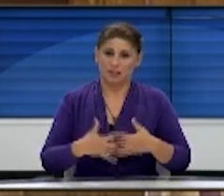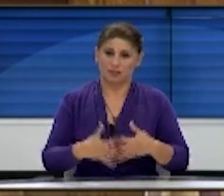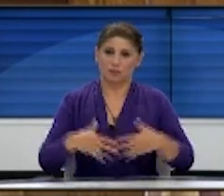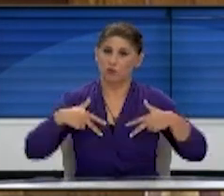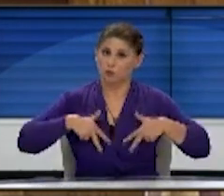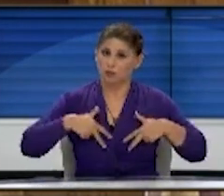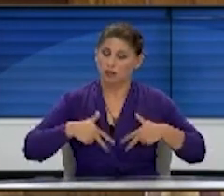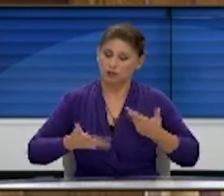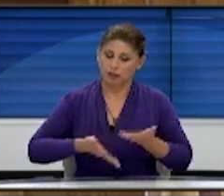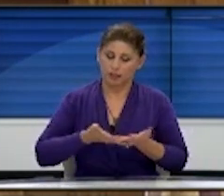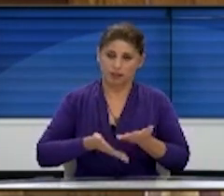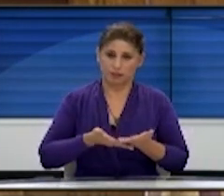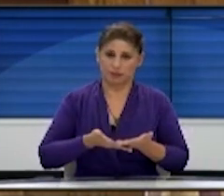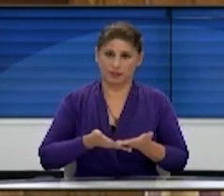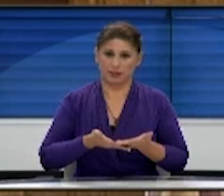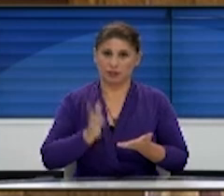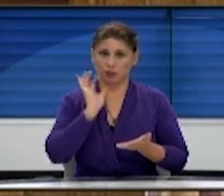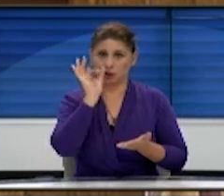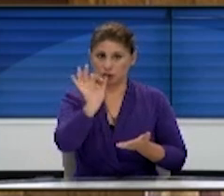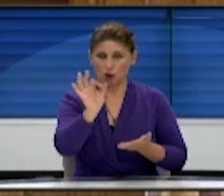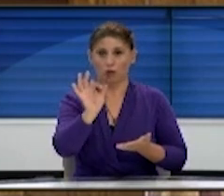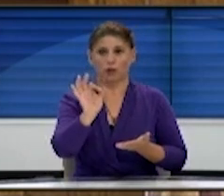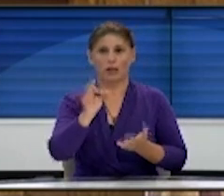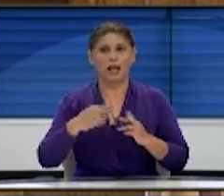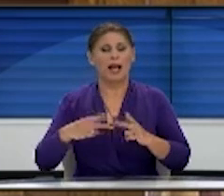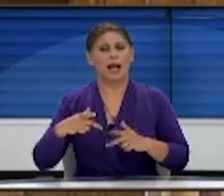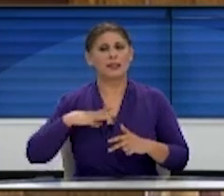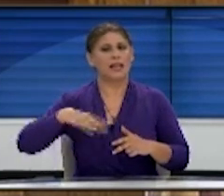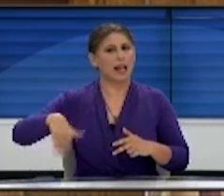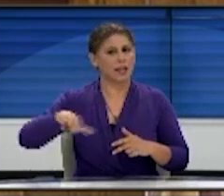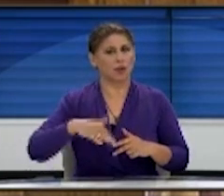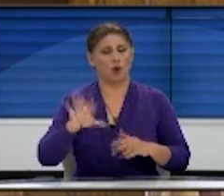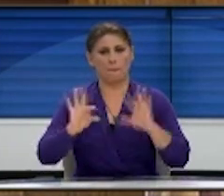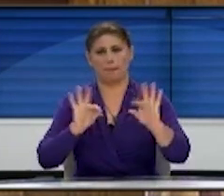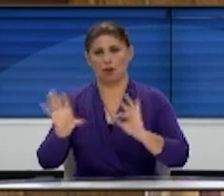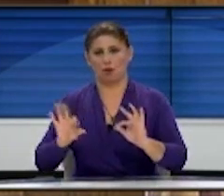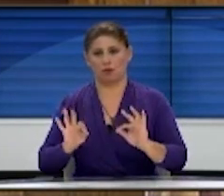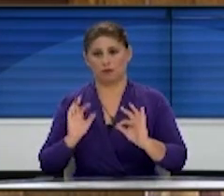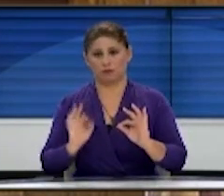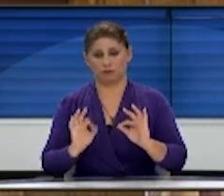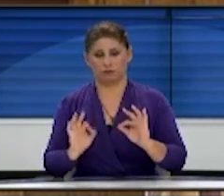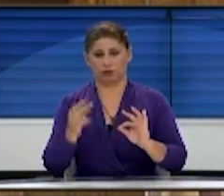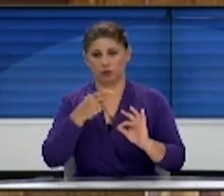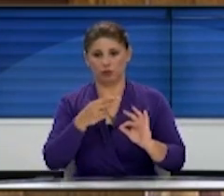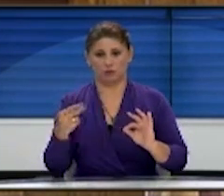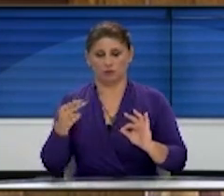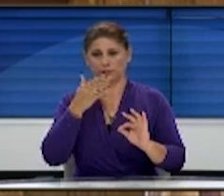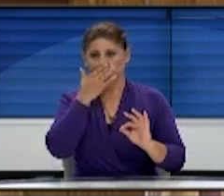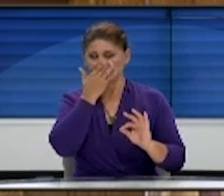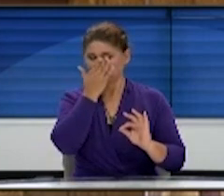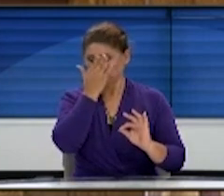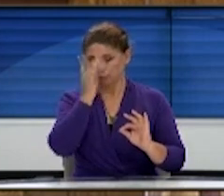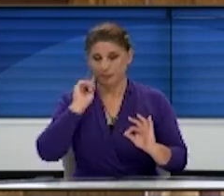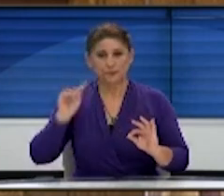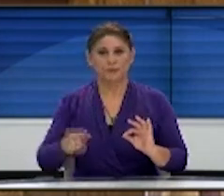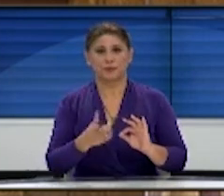για να εξυπηρετηθούν οι στόχοι των αντιλαϊκών επιλογών του. Βέβαια, το ζήτημα της παραβίασης του